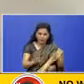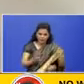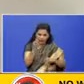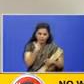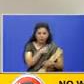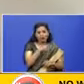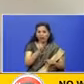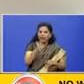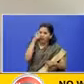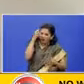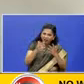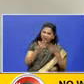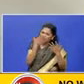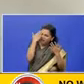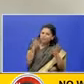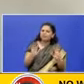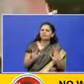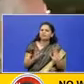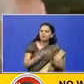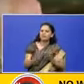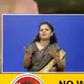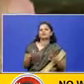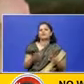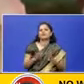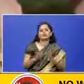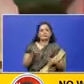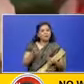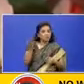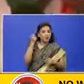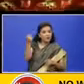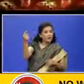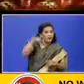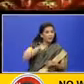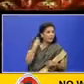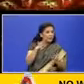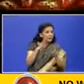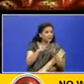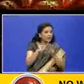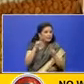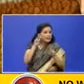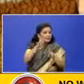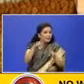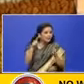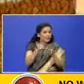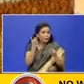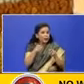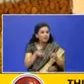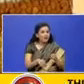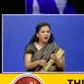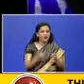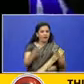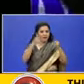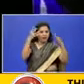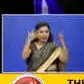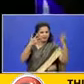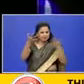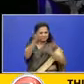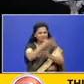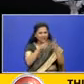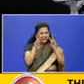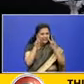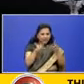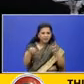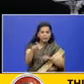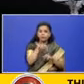झंझट भी गया सर। और सब जब आप यहाँ आए थे और तो 3D शो जो यहाँ उद्घाटन किया तो इसके बाद तो